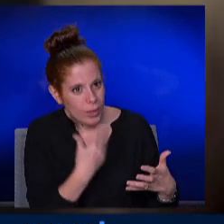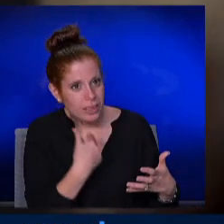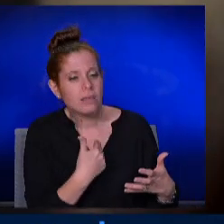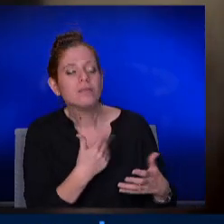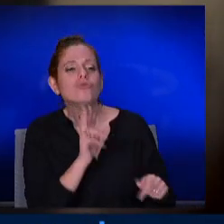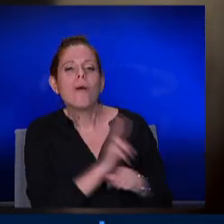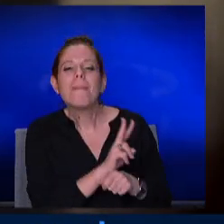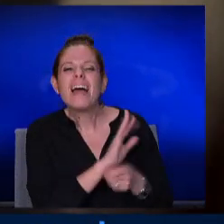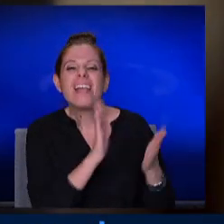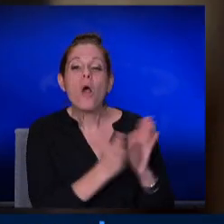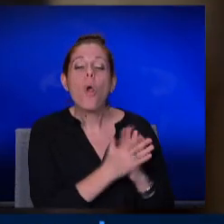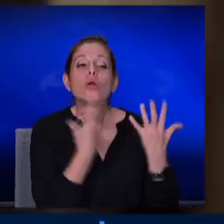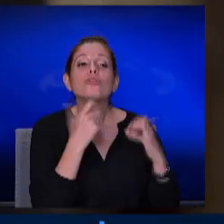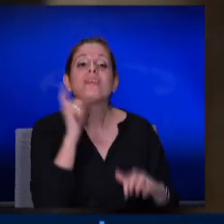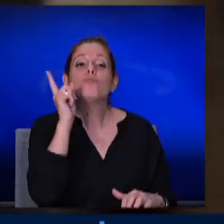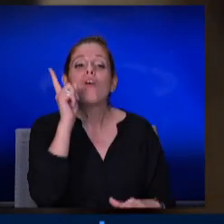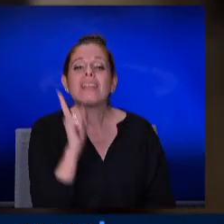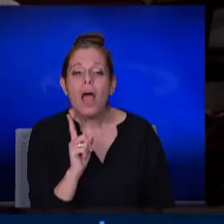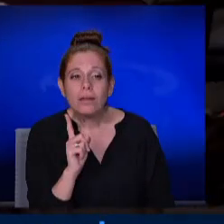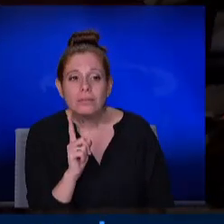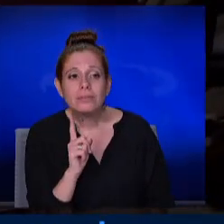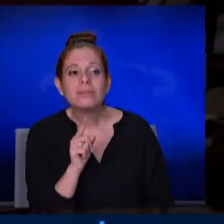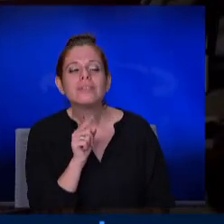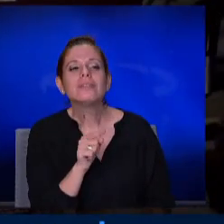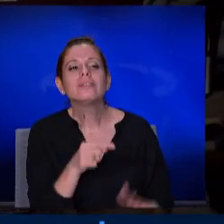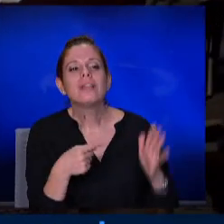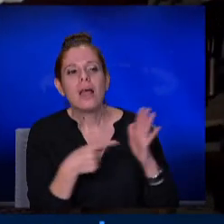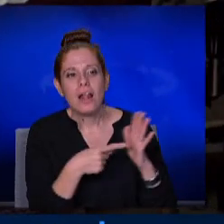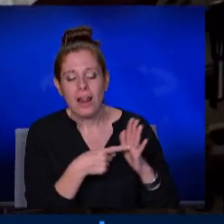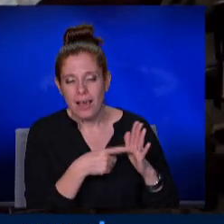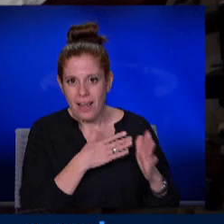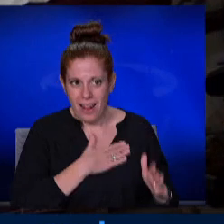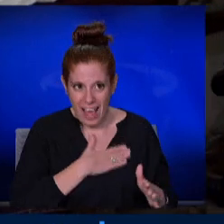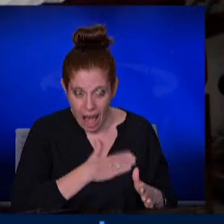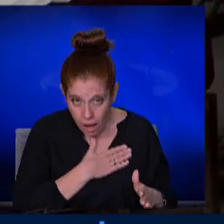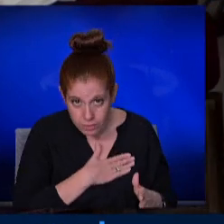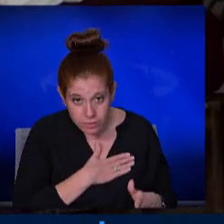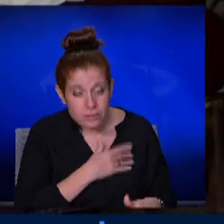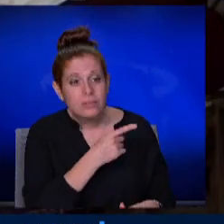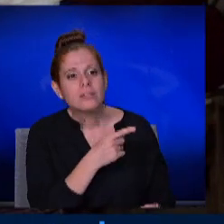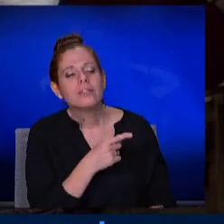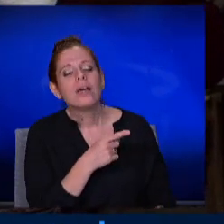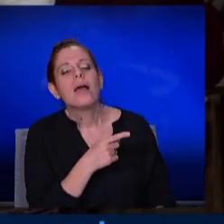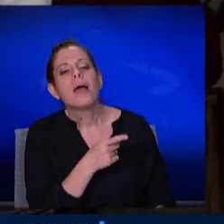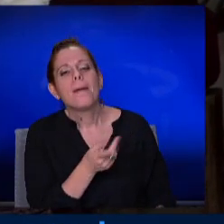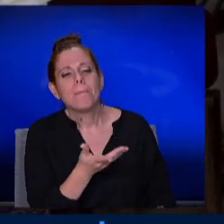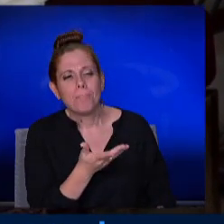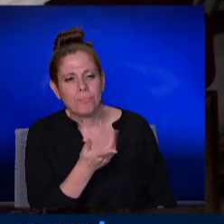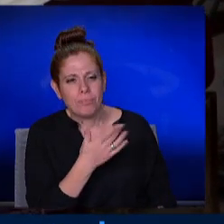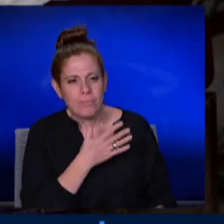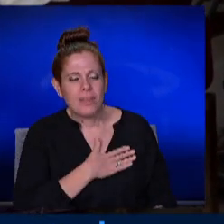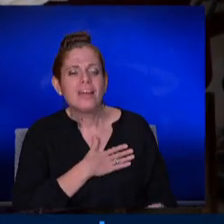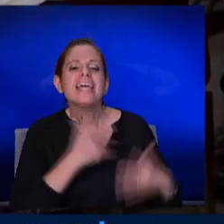הכל 70 שנה. הדפי מונסבת עיד אילול... הילולה פי